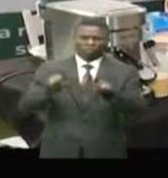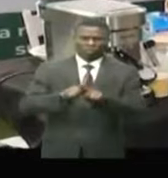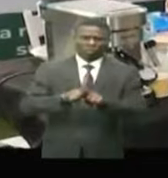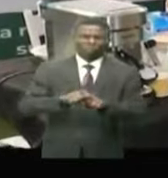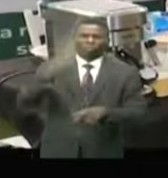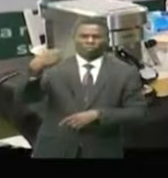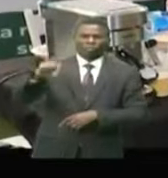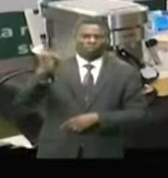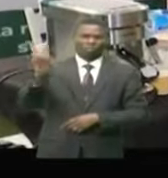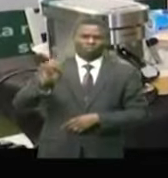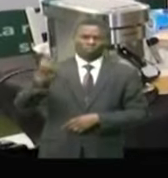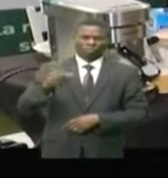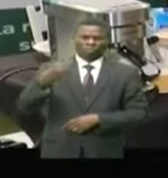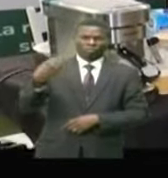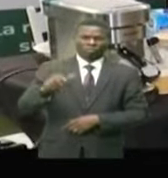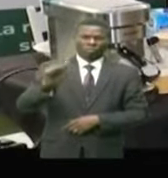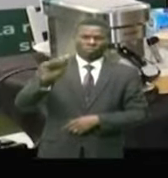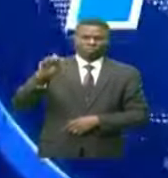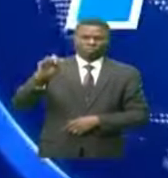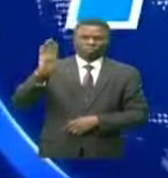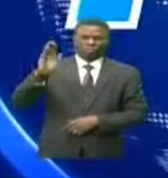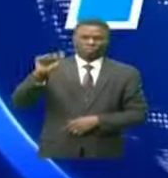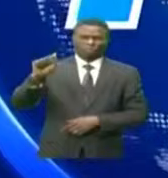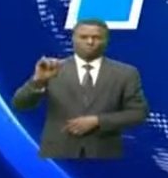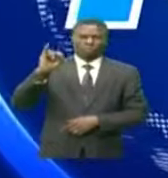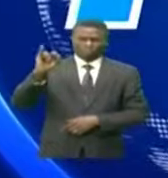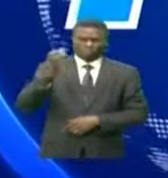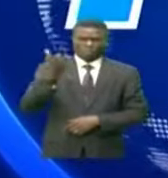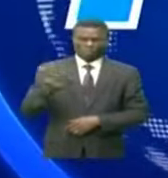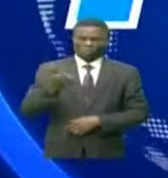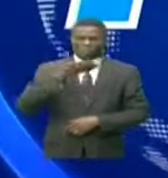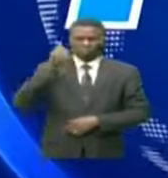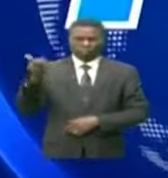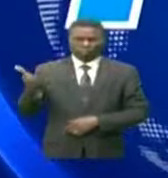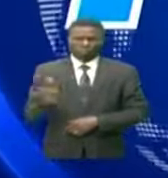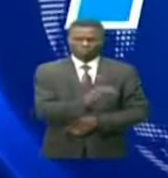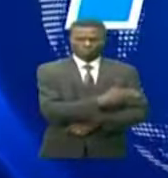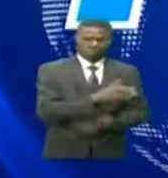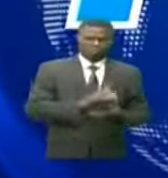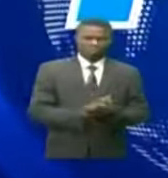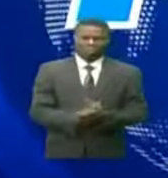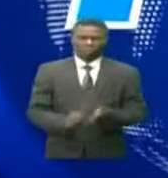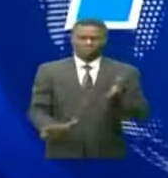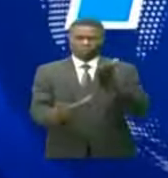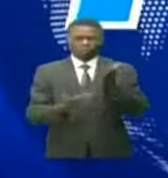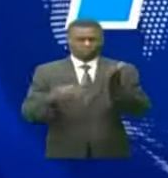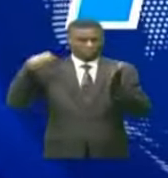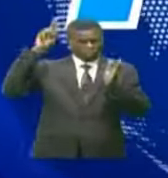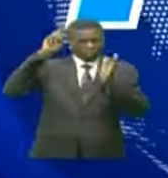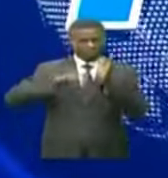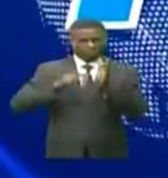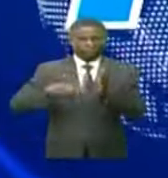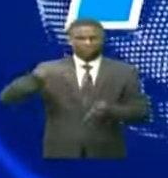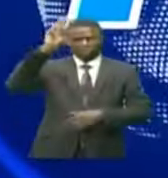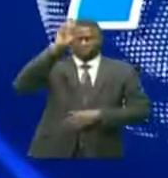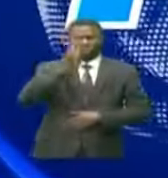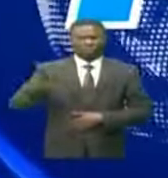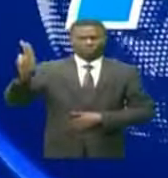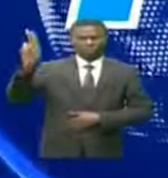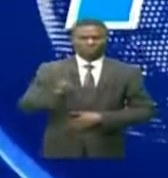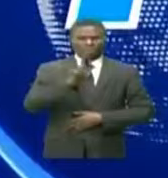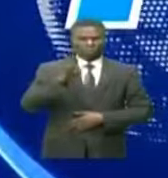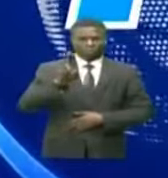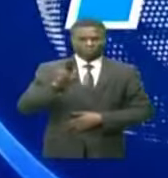café vert. Le café arabica de l'Ituri étant prisé. Autre chose, le vice-gouverneur du Haut-Uele, Christian Pitaga, a